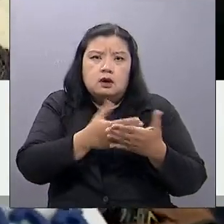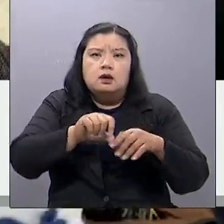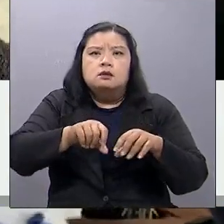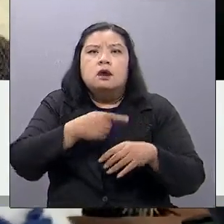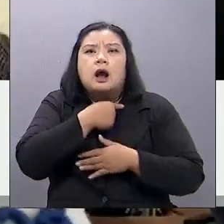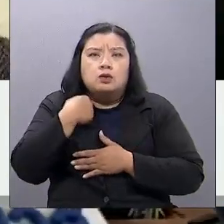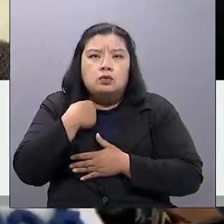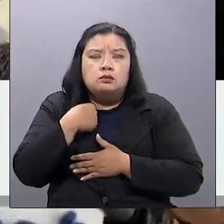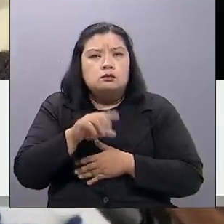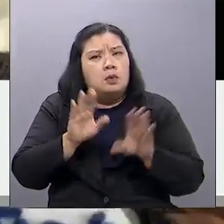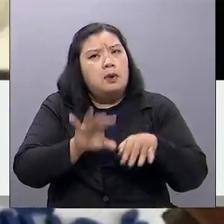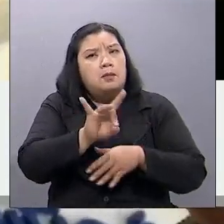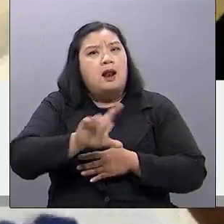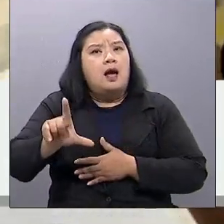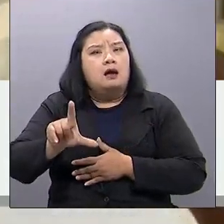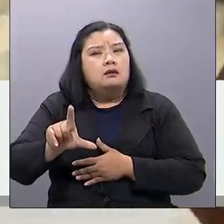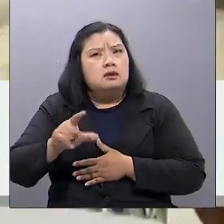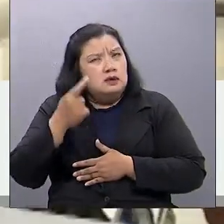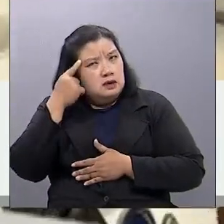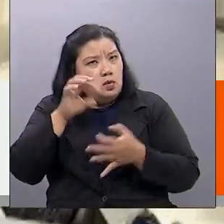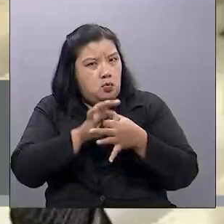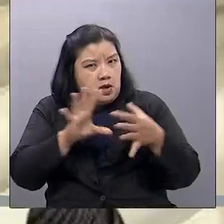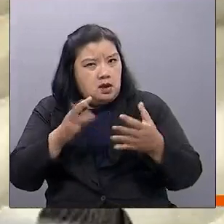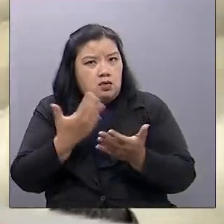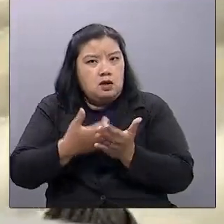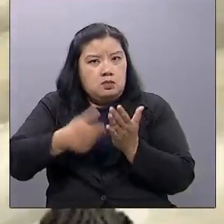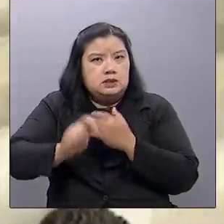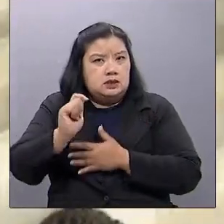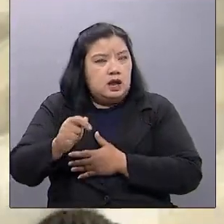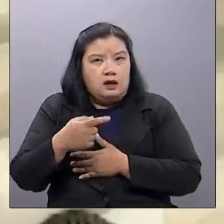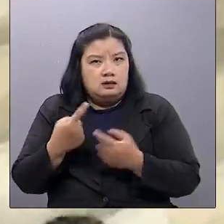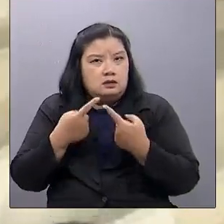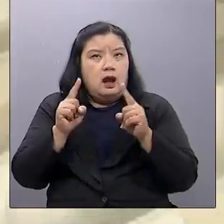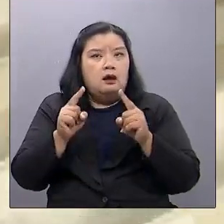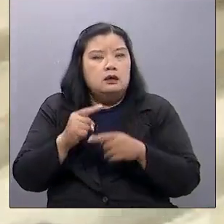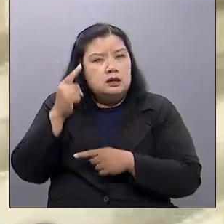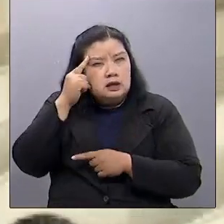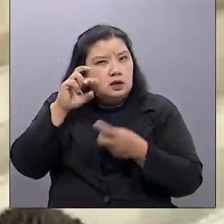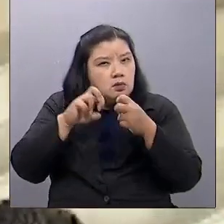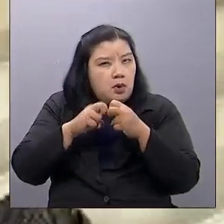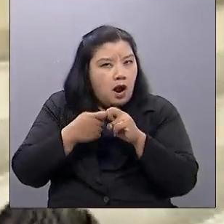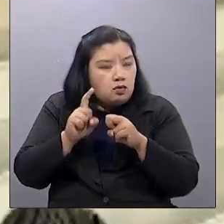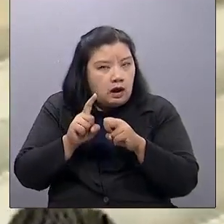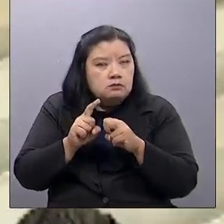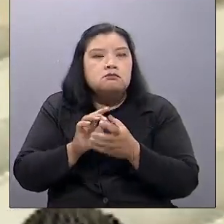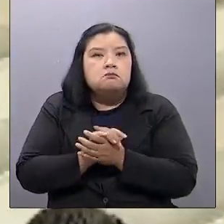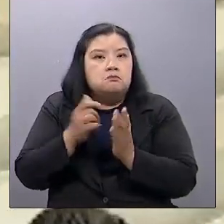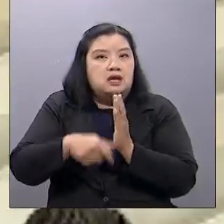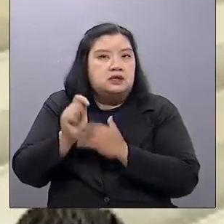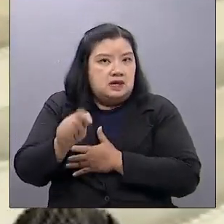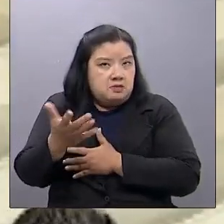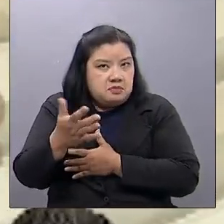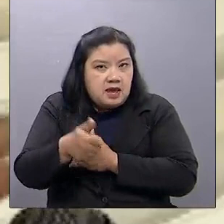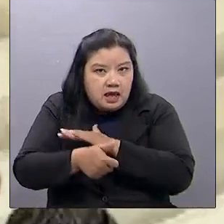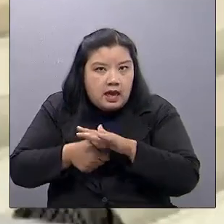น8ล้านบาทว่าไม่สอดคล้องกับการเสียภาษีที่ยื่นไปส่อเจตนาว่าเป็นการเลี่ยงภาษีและอาจจะมีการฟ